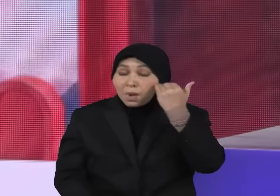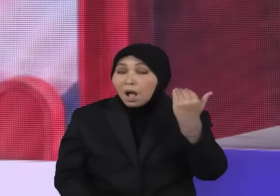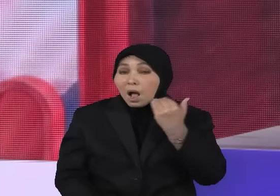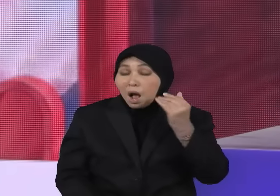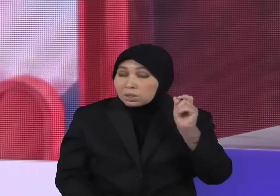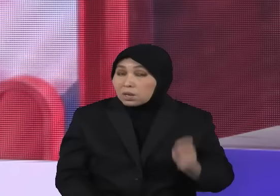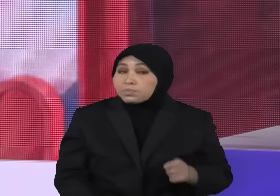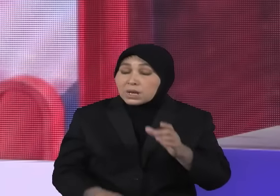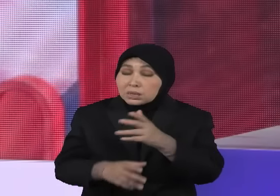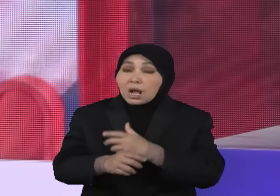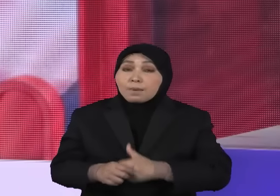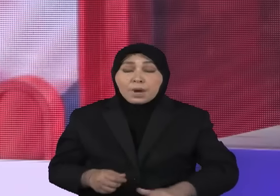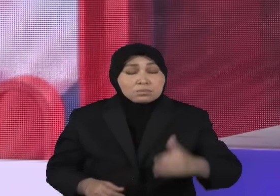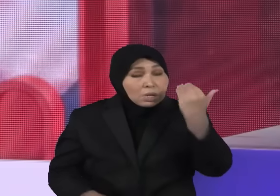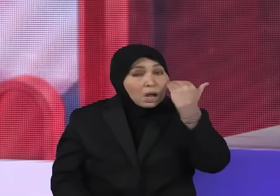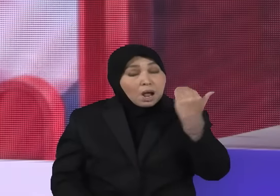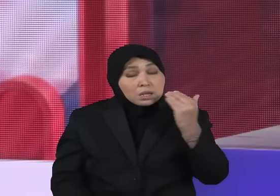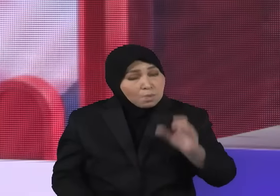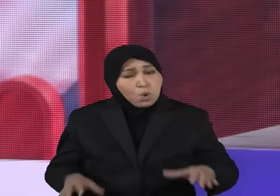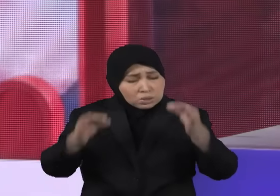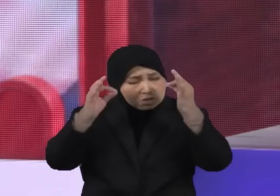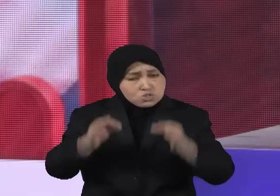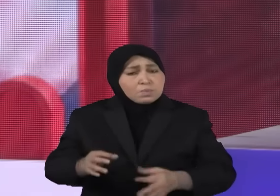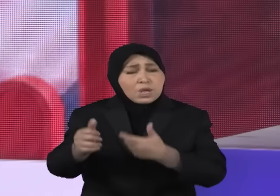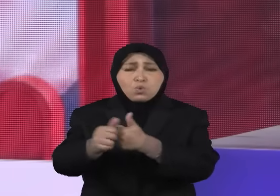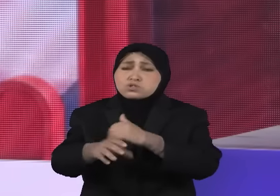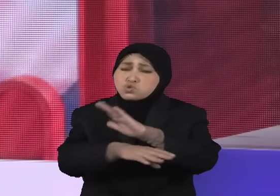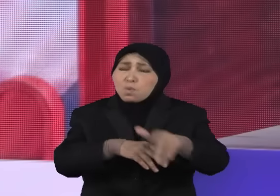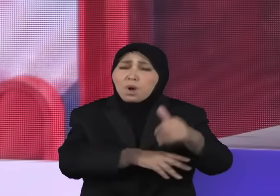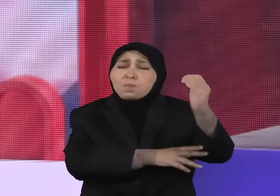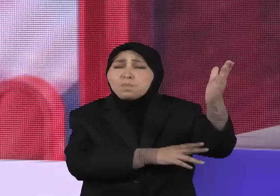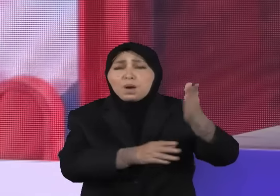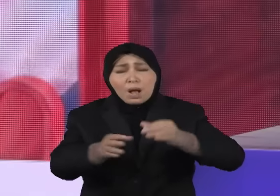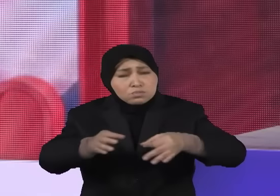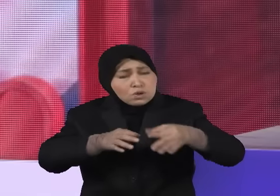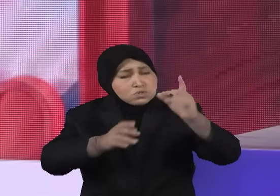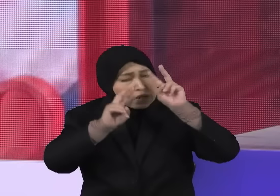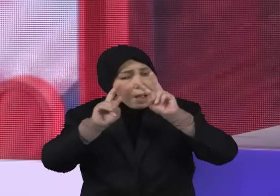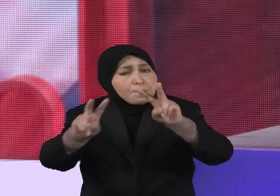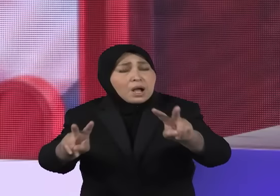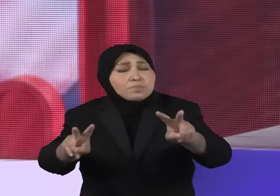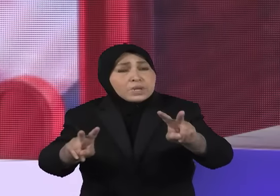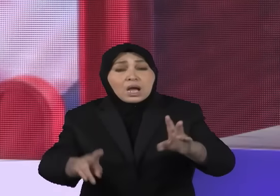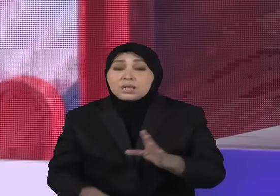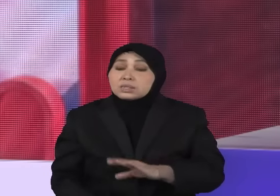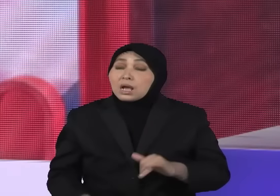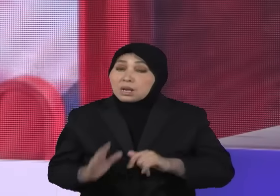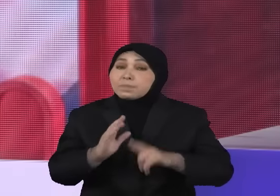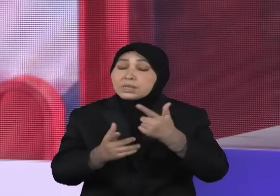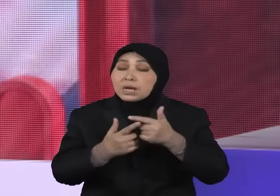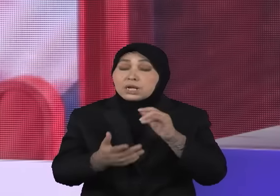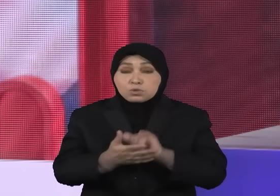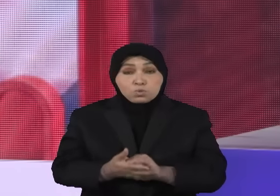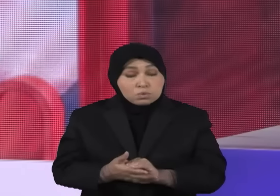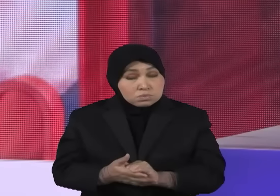dia dapat berhakim membuat keputusan berdasarkan kepada semua hujah-hujah wajihiha yang nampak. Ya, dan lebih daripada itu ialah